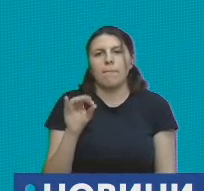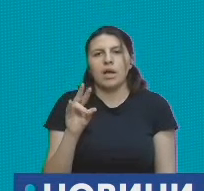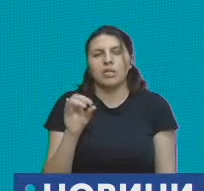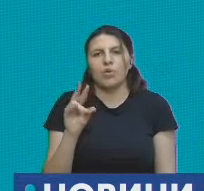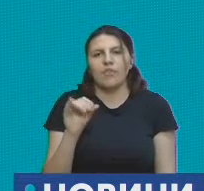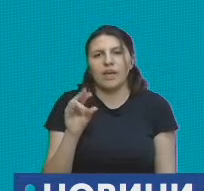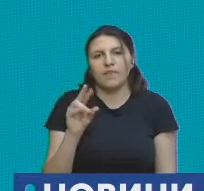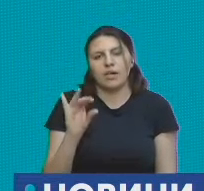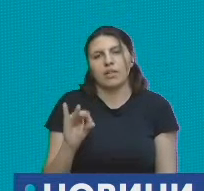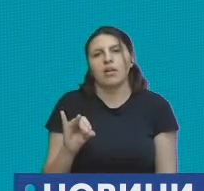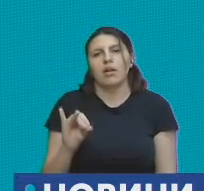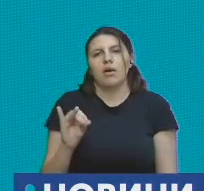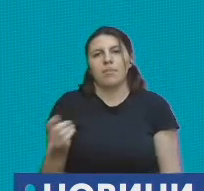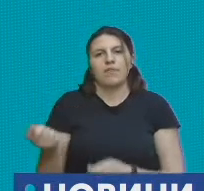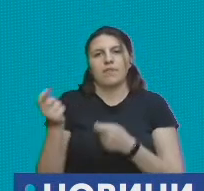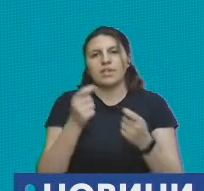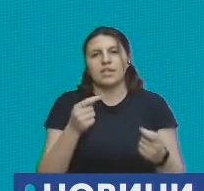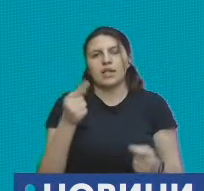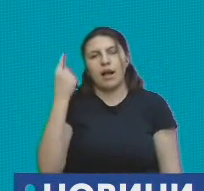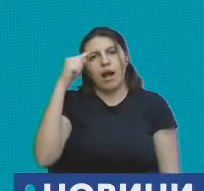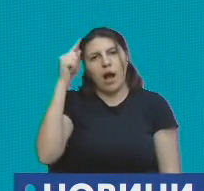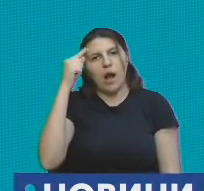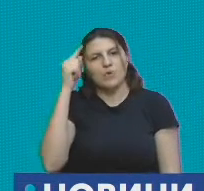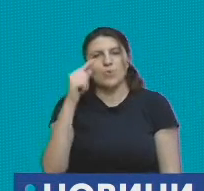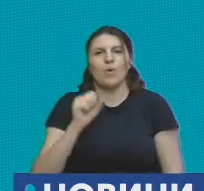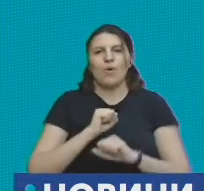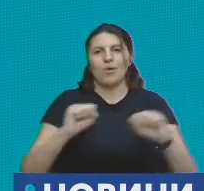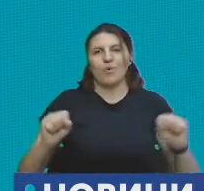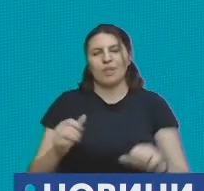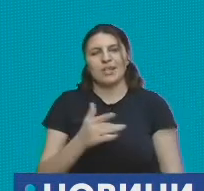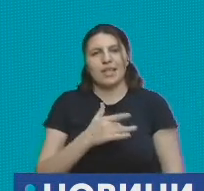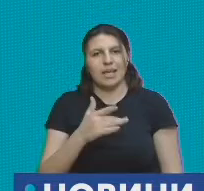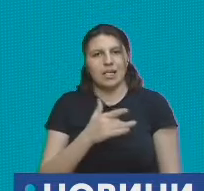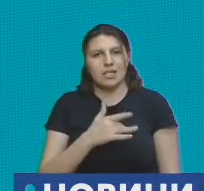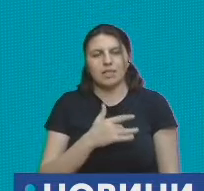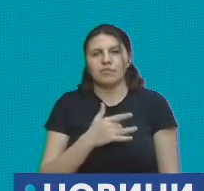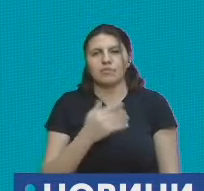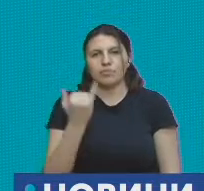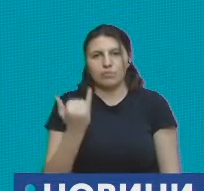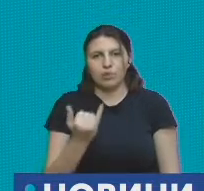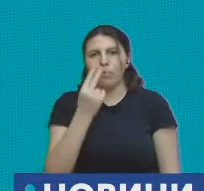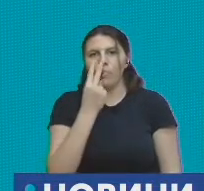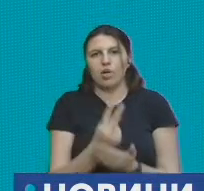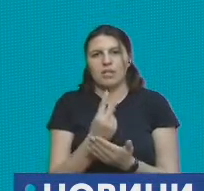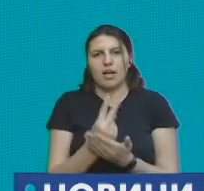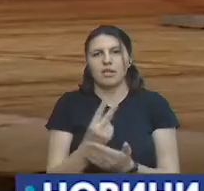Парасковіївки привезли казку «Хоробре серце, косі очі». Сьогодні спектакль показали у Світлодарську. Деталі у сюжеті.